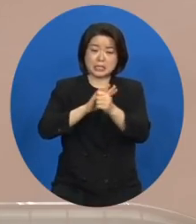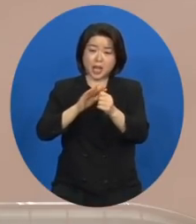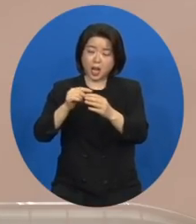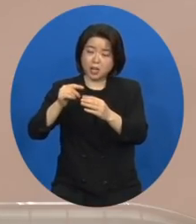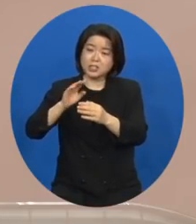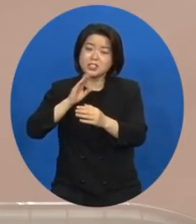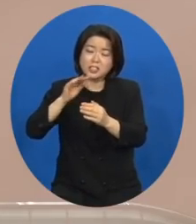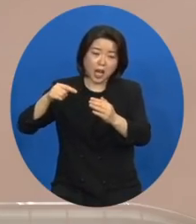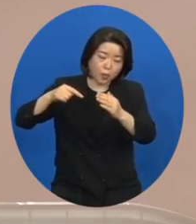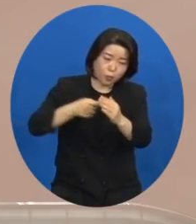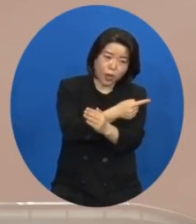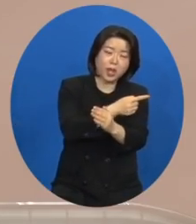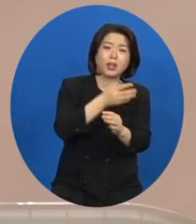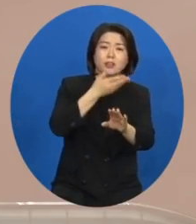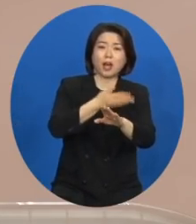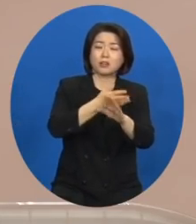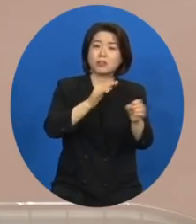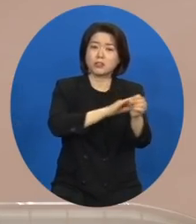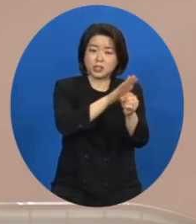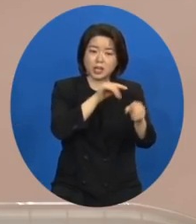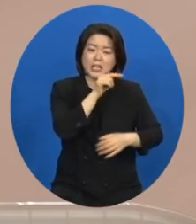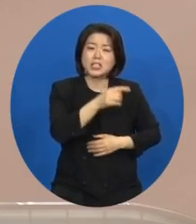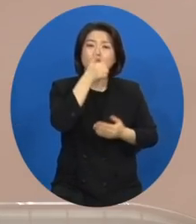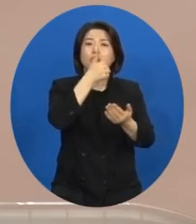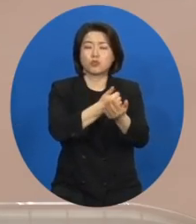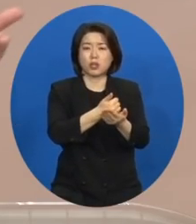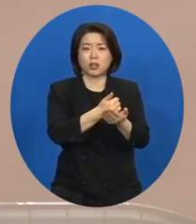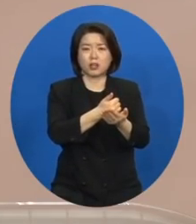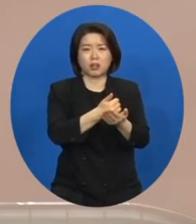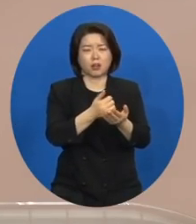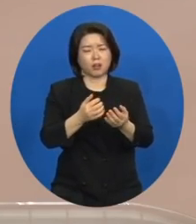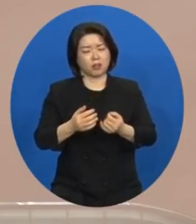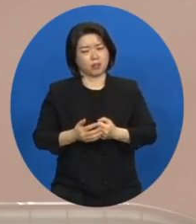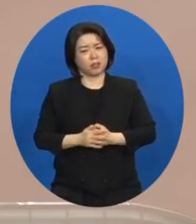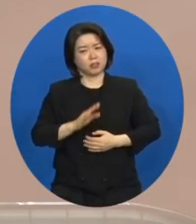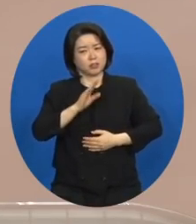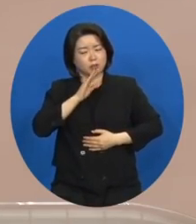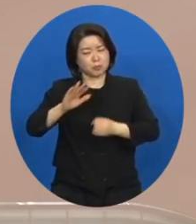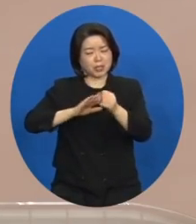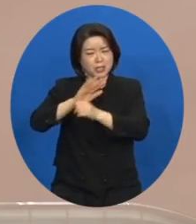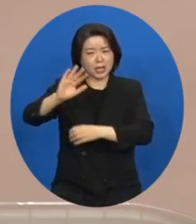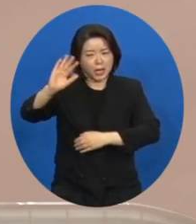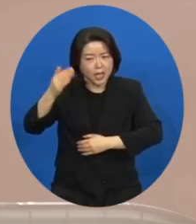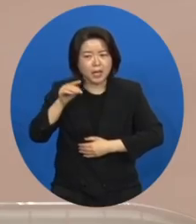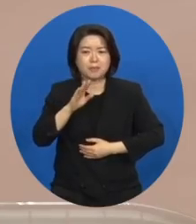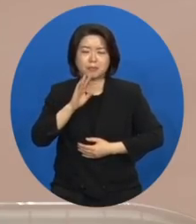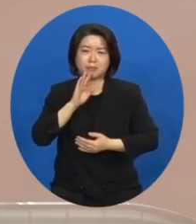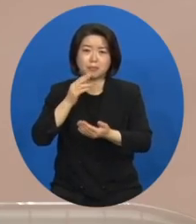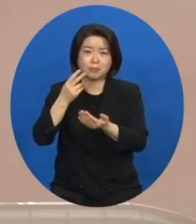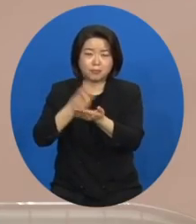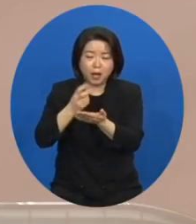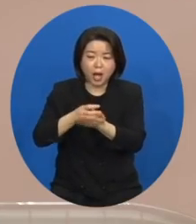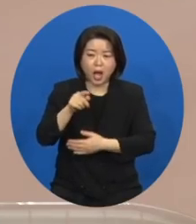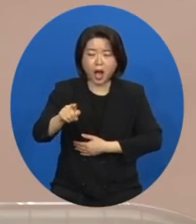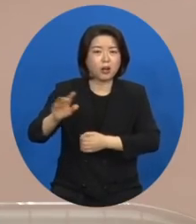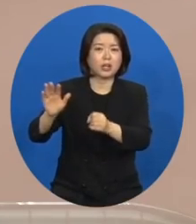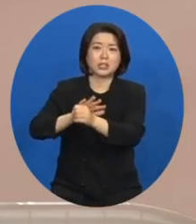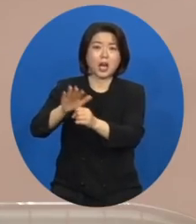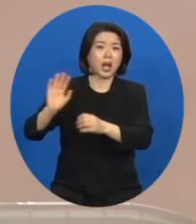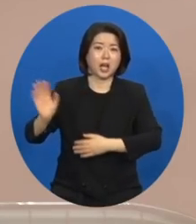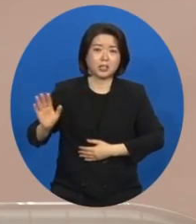죄다 가장 사랑해 될 대상을 사랑하지 못하고 우리에게 주신 좋은 것들 두번째 세번째로